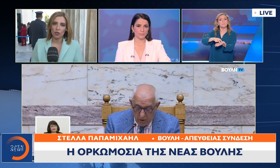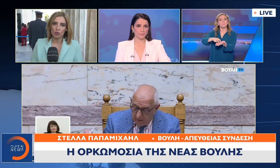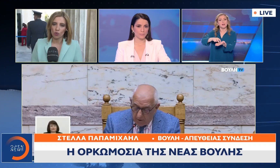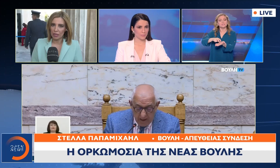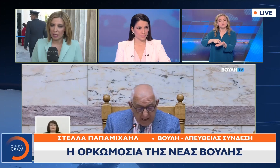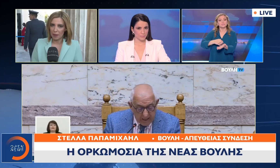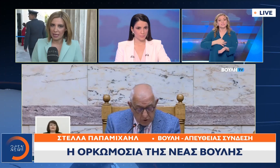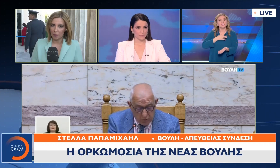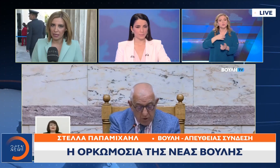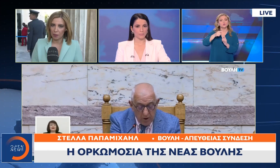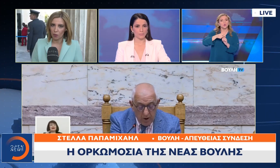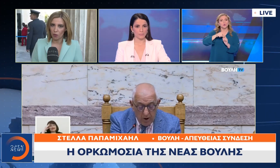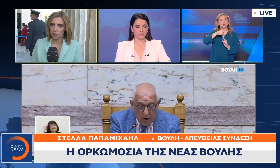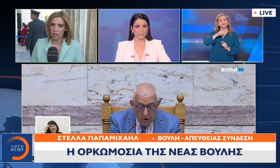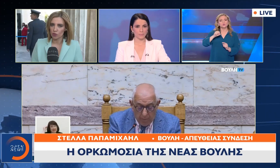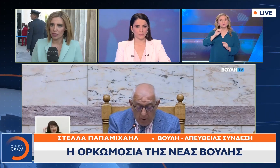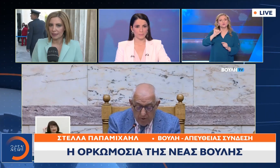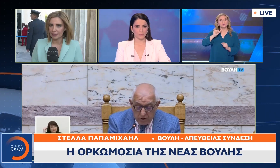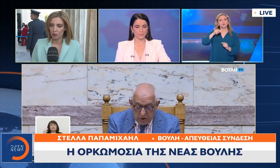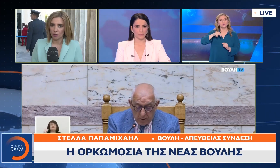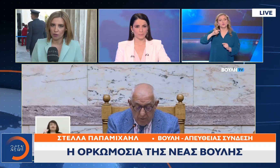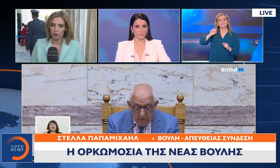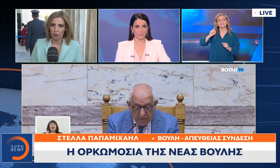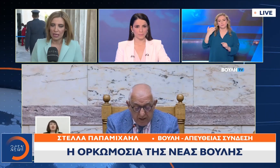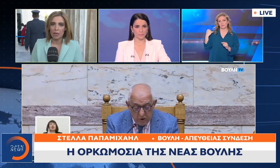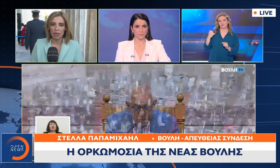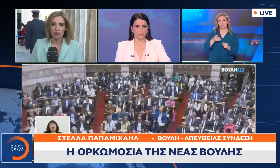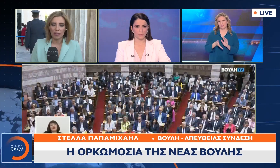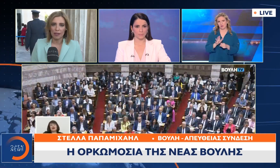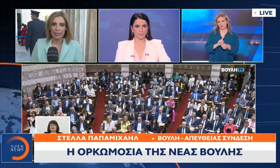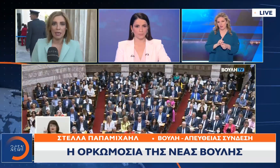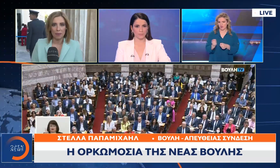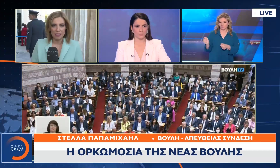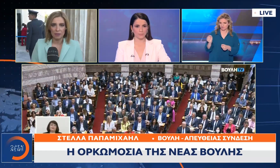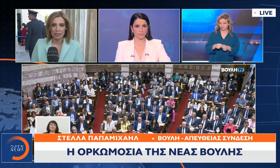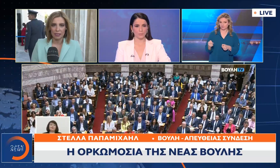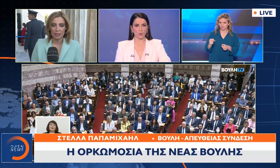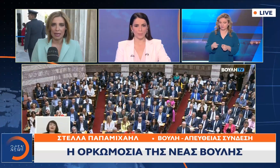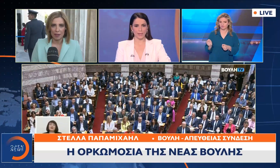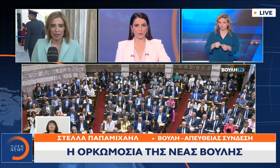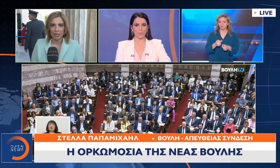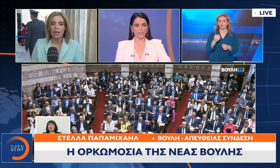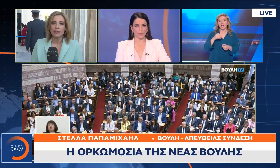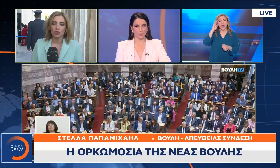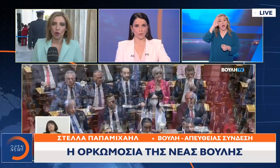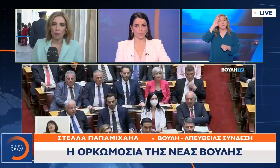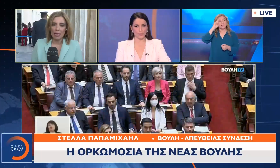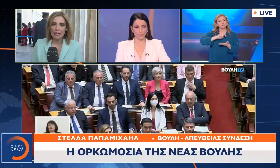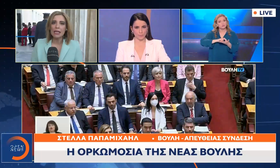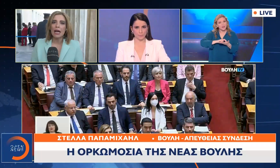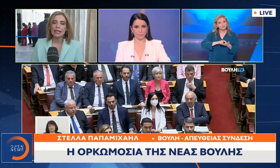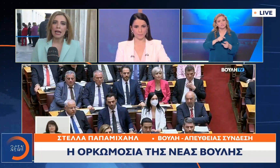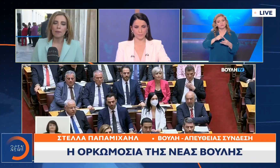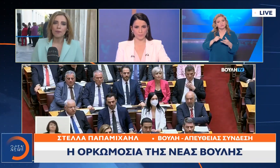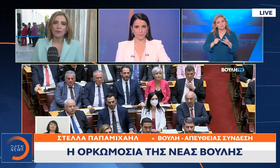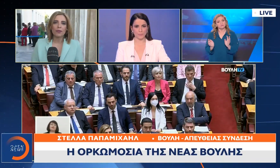τον κύριο Τσούνη να μπαίνει πριν από γύρω στο 1/4 εδώ στη Βουλή. Υπάρχουν δηλαδή και οι επίσημοι στη, στα Αμερικανό έδρανα της